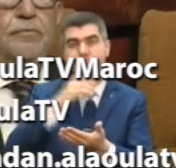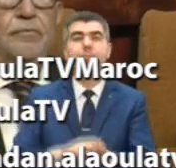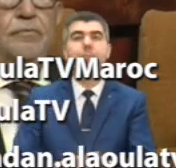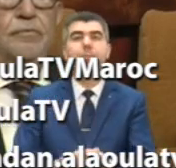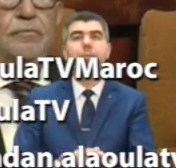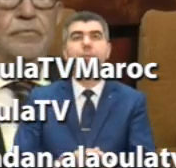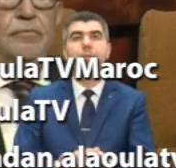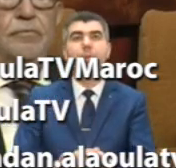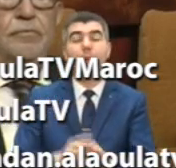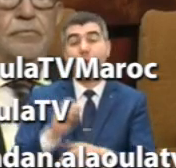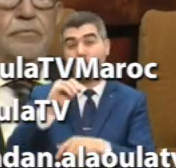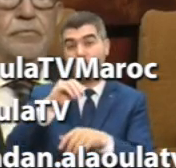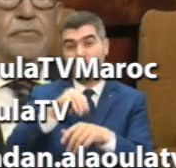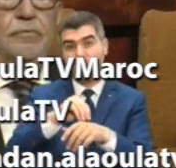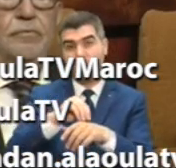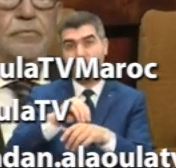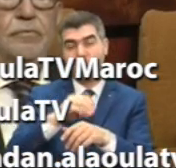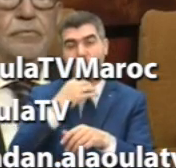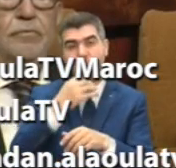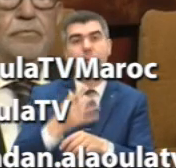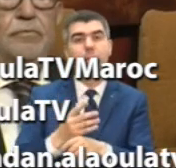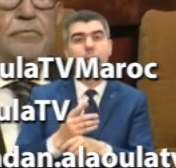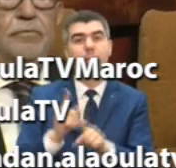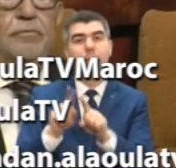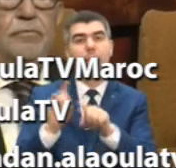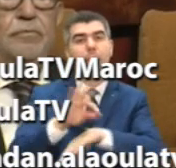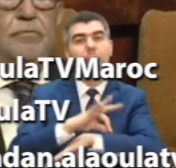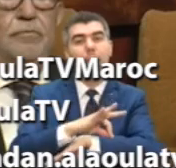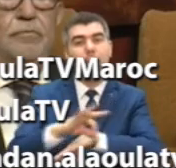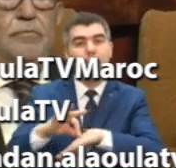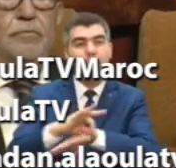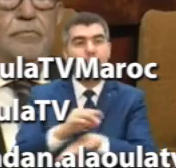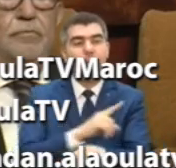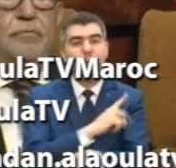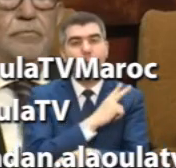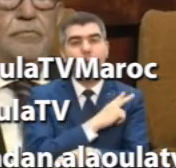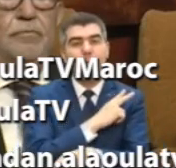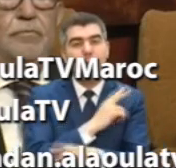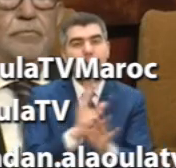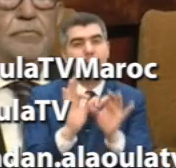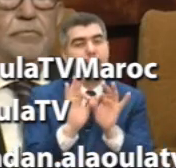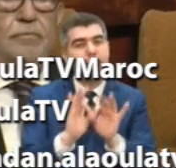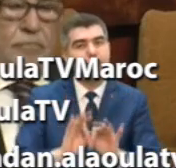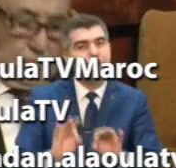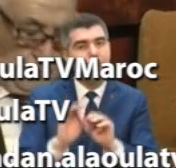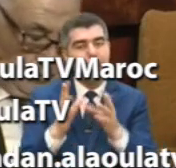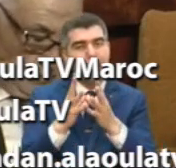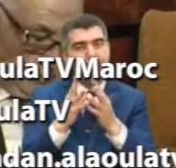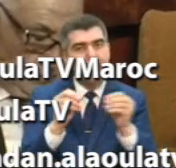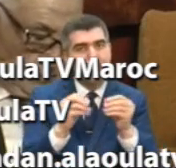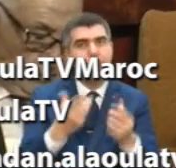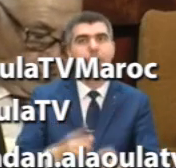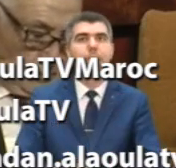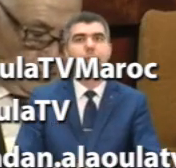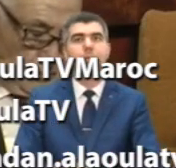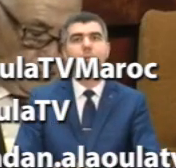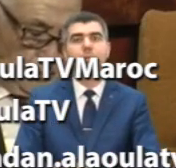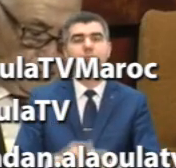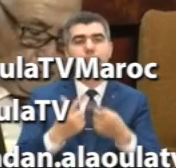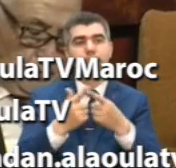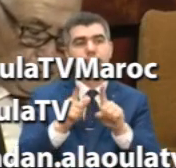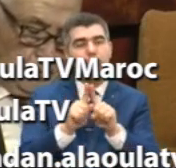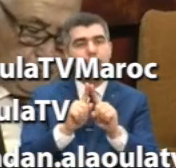مثلا بالنسبة لقلة الموارد البشرية، وفي حالة ما أنها كاع إلا كانت كتلقى مشكل إما في الكهرباء